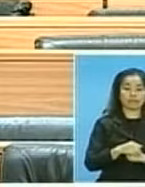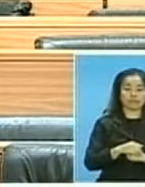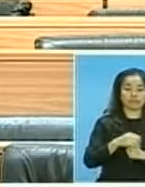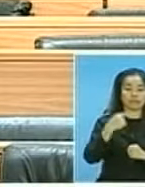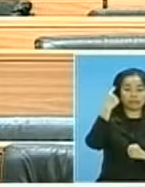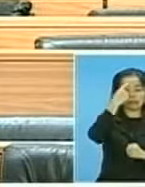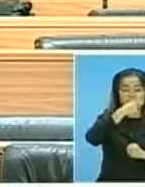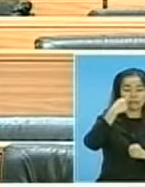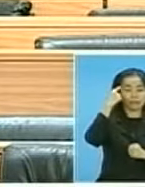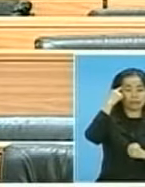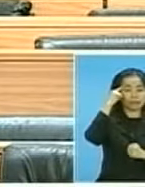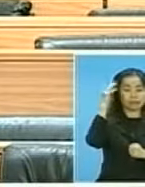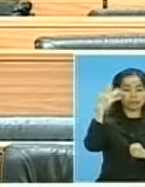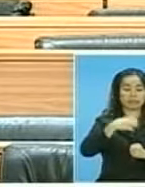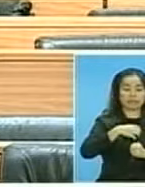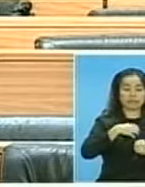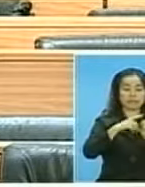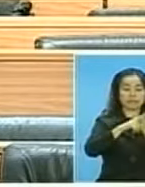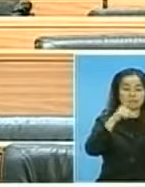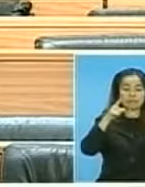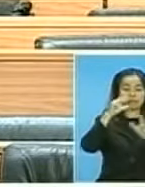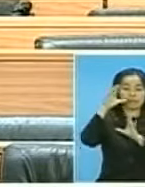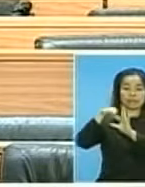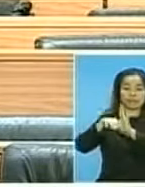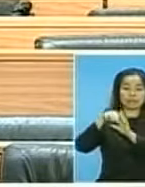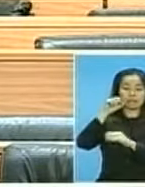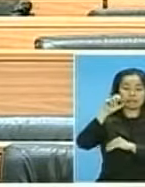ใครคิดที่จะลาออกเพื่อที่จะ